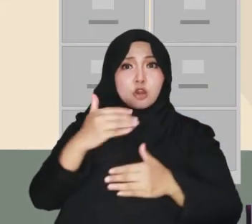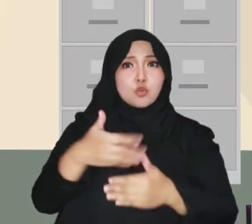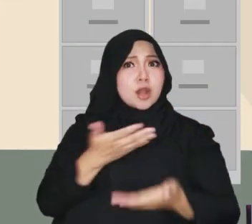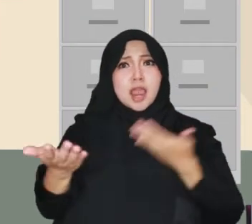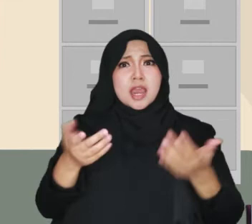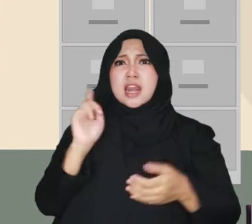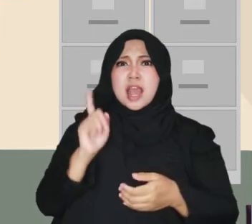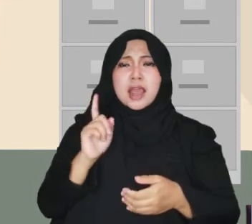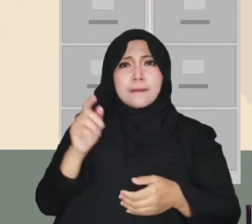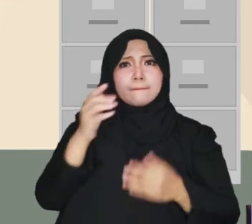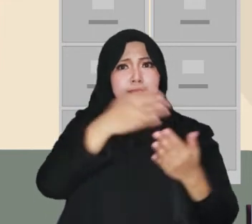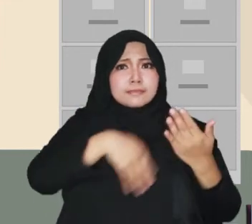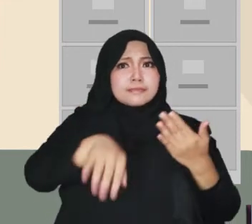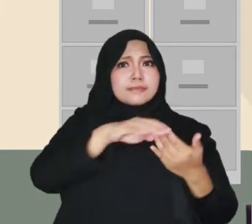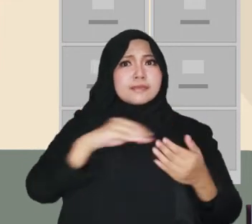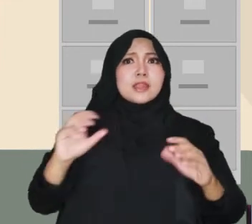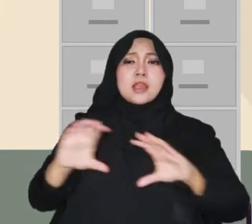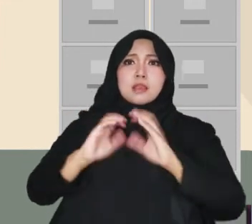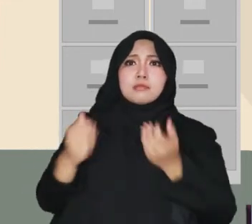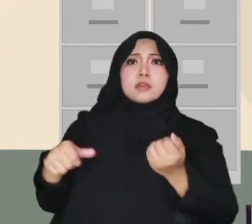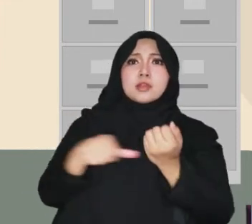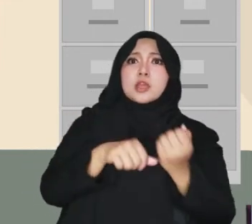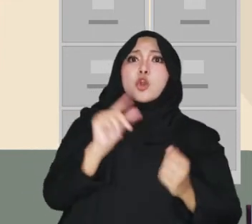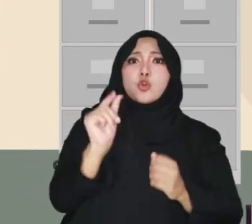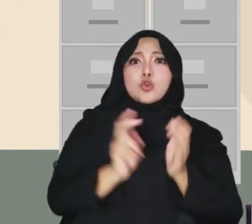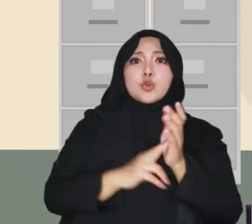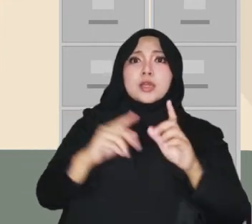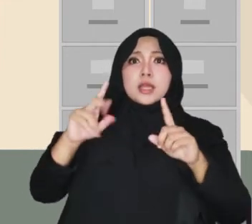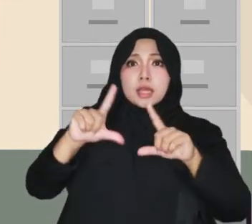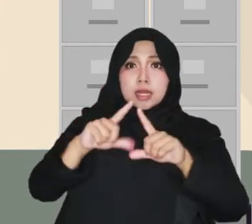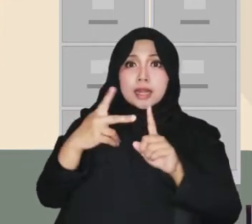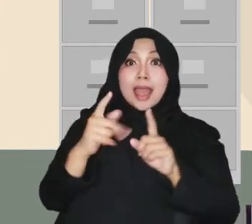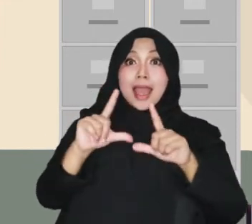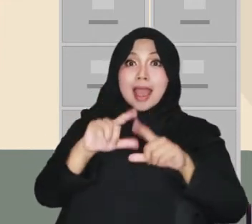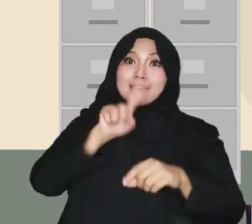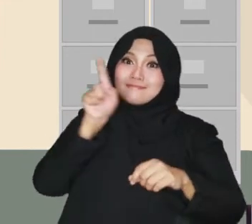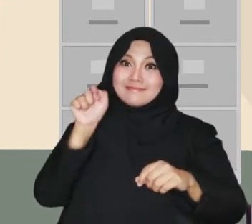Lalu layanan apa saja yang diberikan di pos bakum Pengadilan Negeri Unaha?